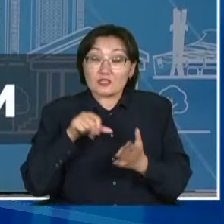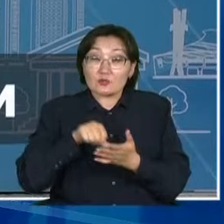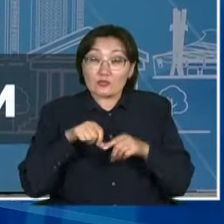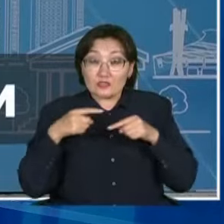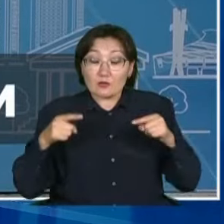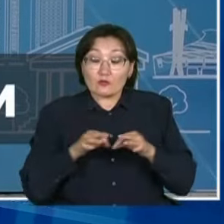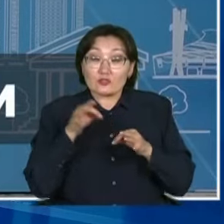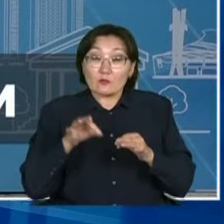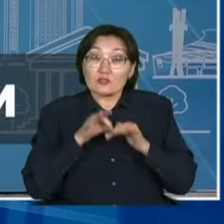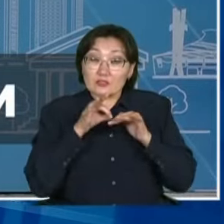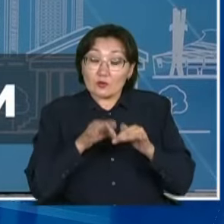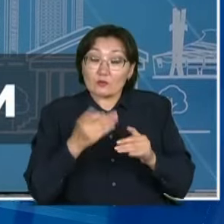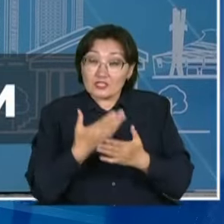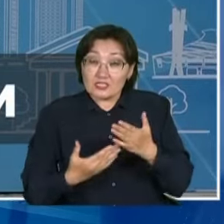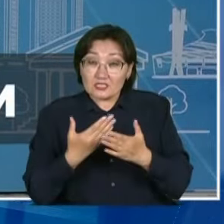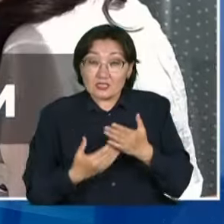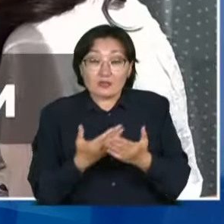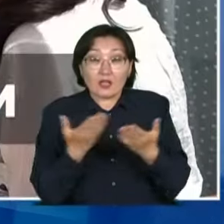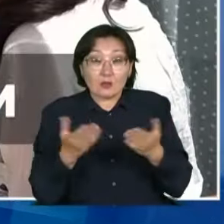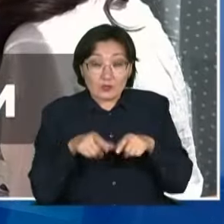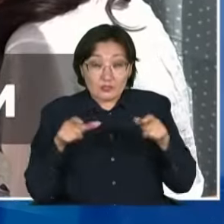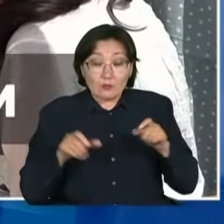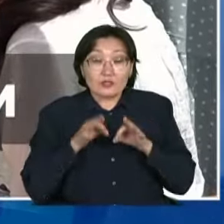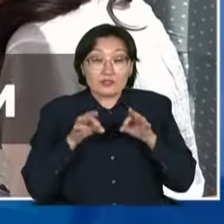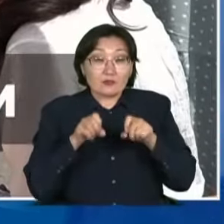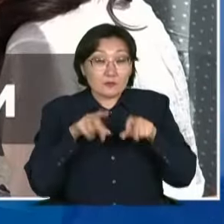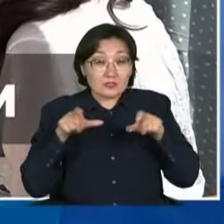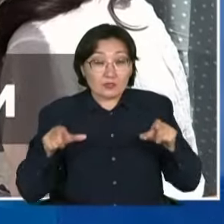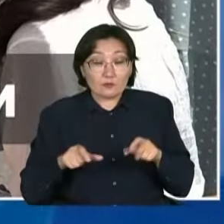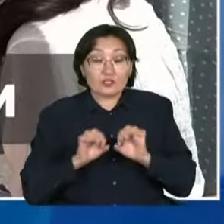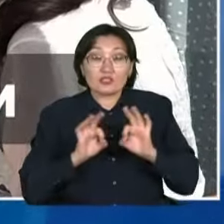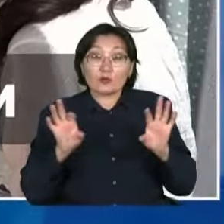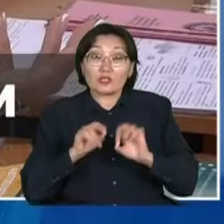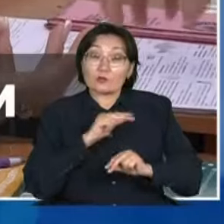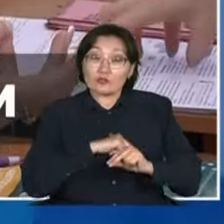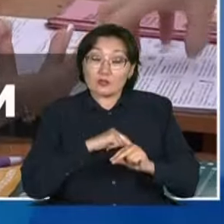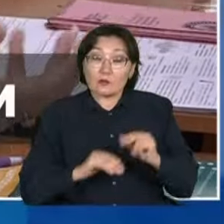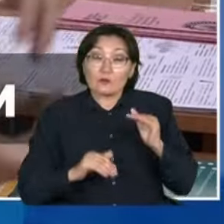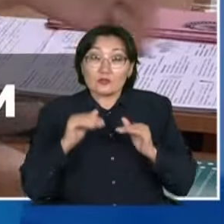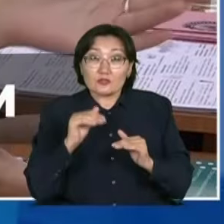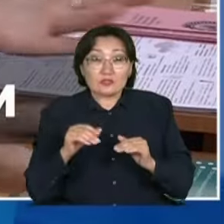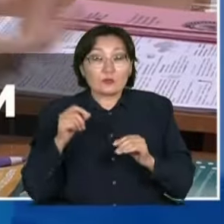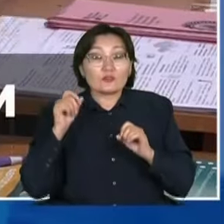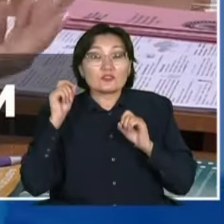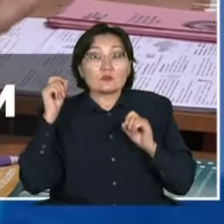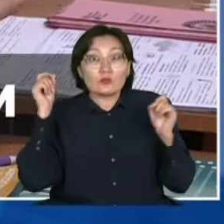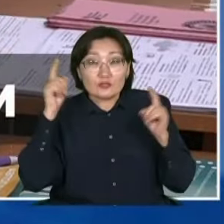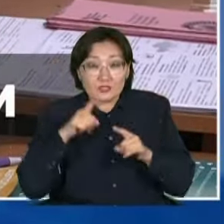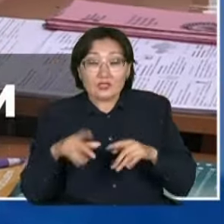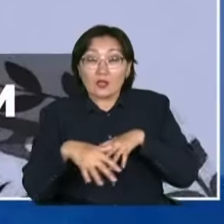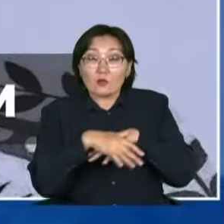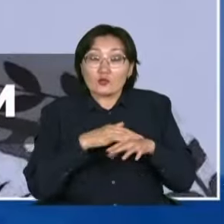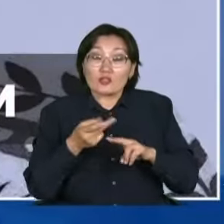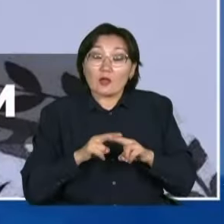разных областей провели консультации для алматинцев. По словам специалистов, разъяснительные работы повышают осведомленность жителей, что